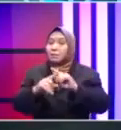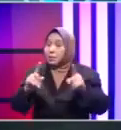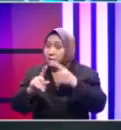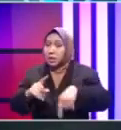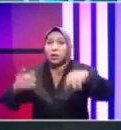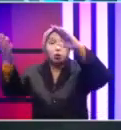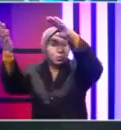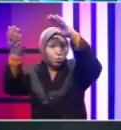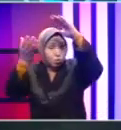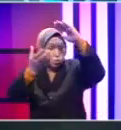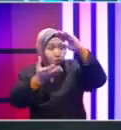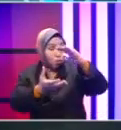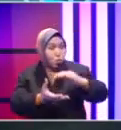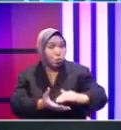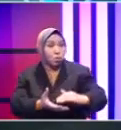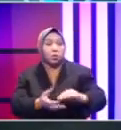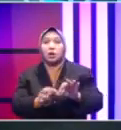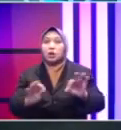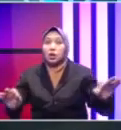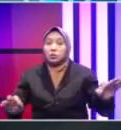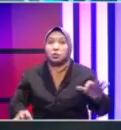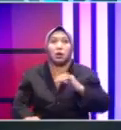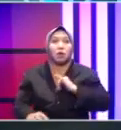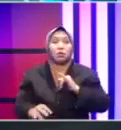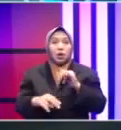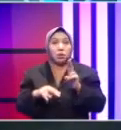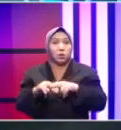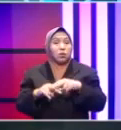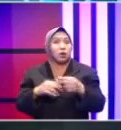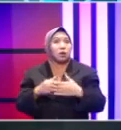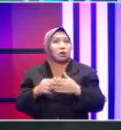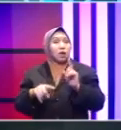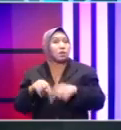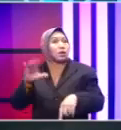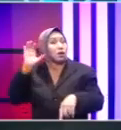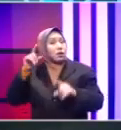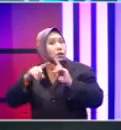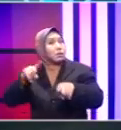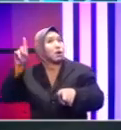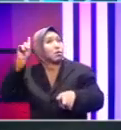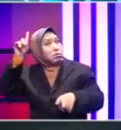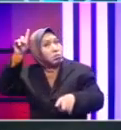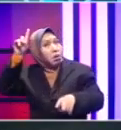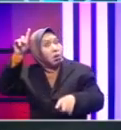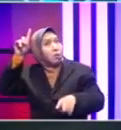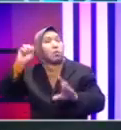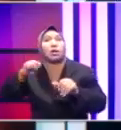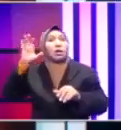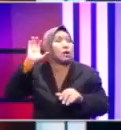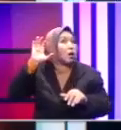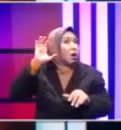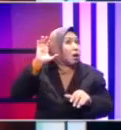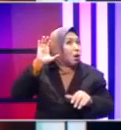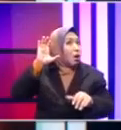mane diturunkan kode same Nyai Saketi Masya Allah aku yang didekatnya dengar tetapi Allah mendengar suara Dakwah mendengar setiap